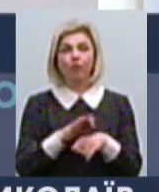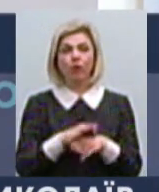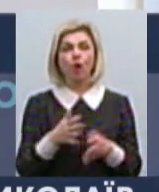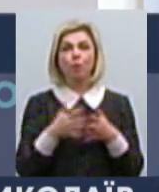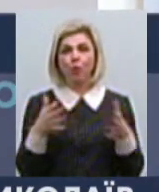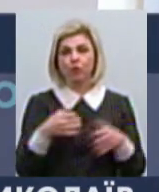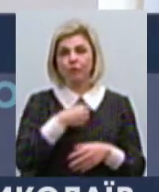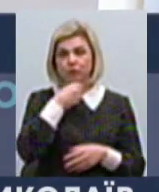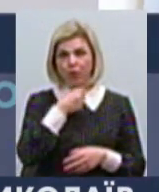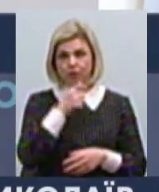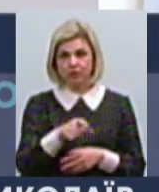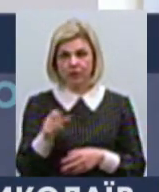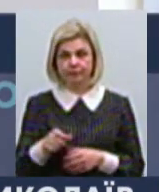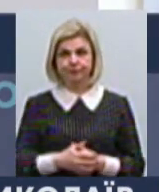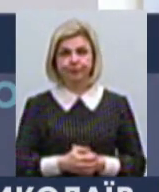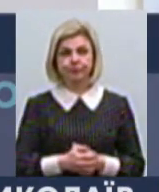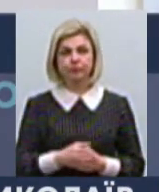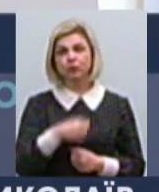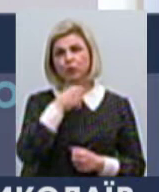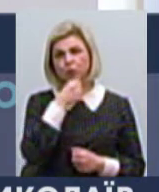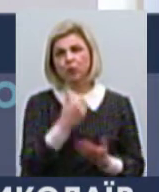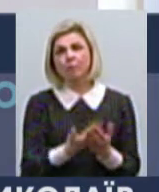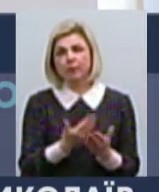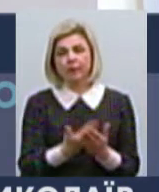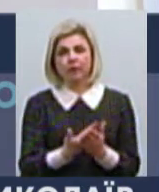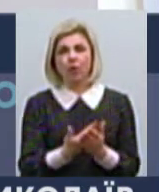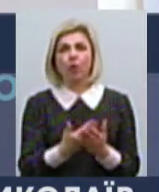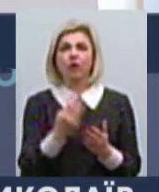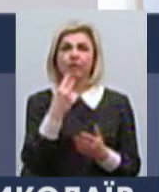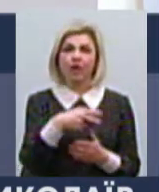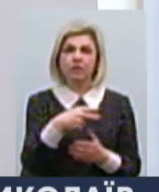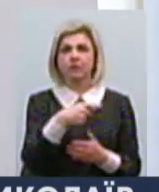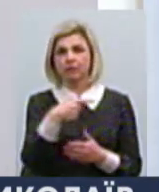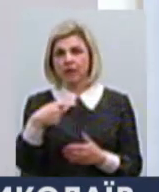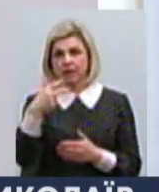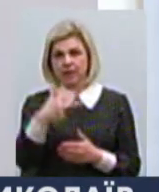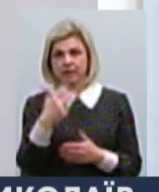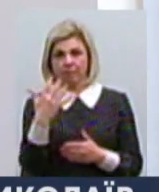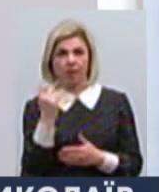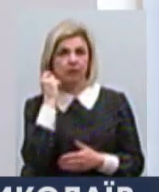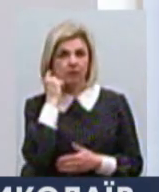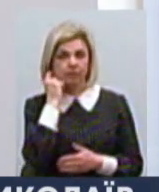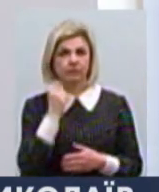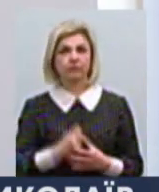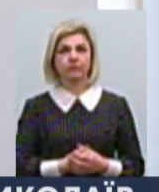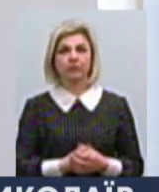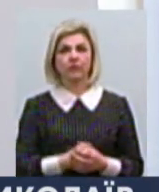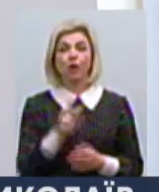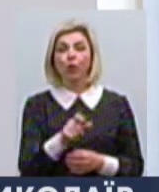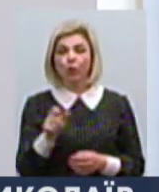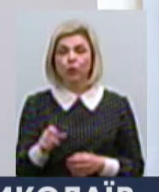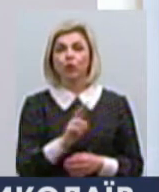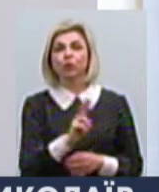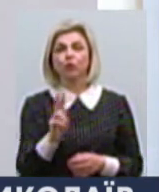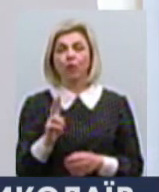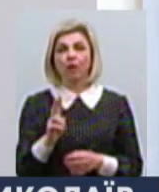дорослих. Це дорослі десь віком від 20 до 35 років. Це ті особи, які